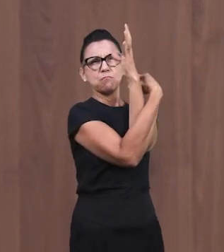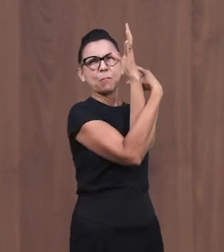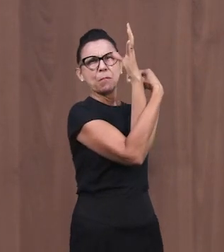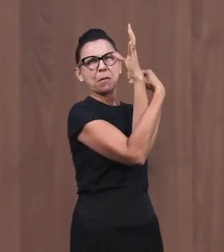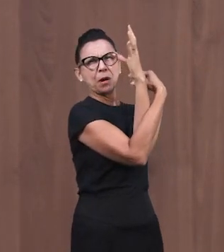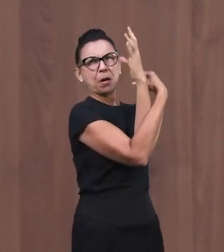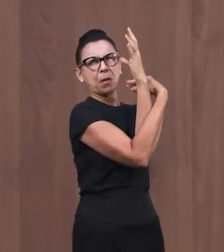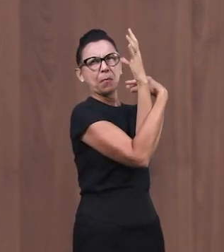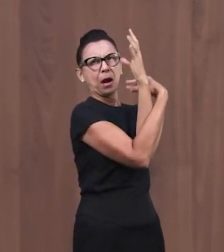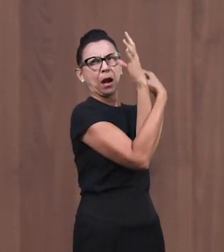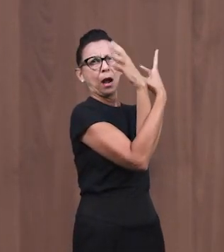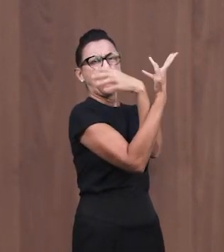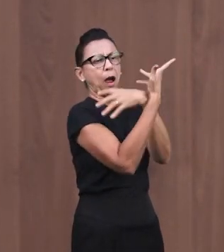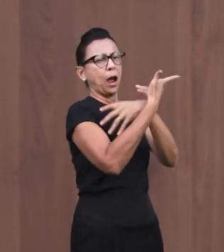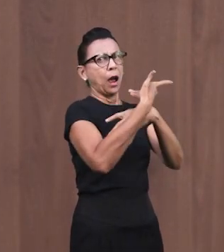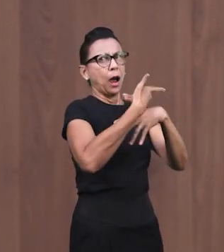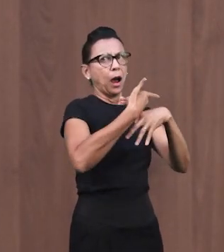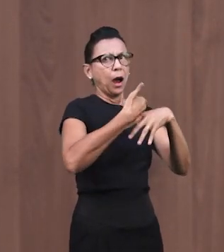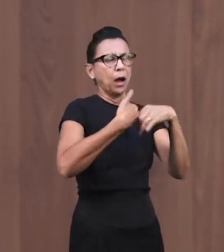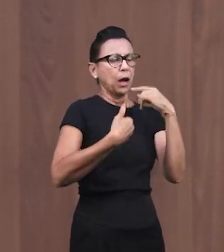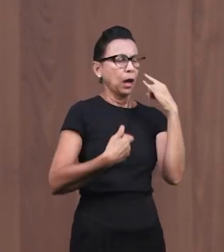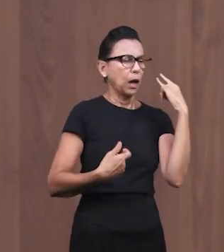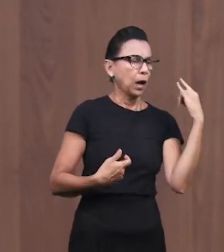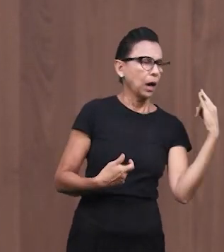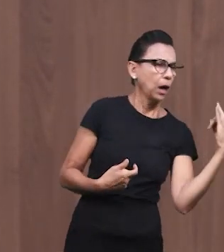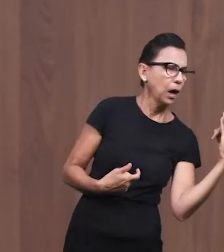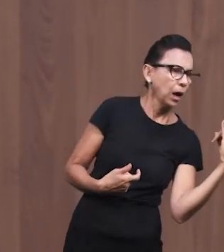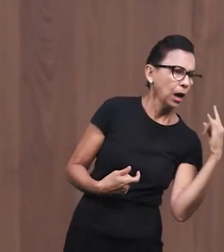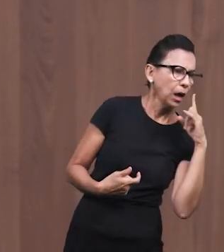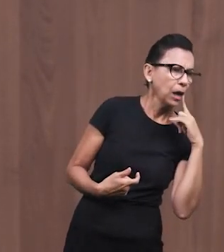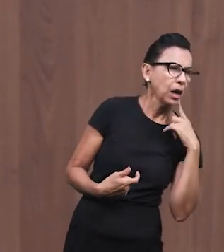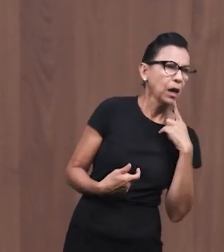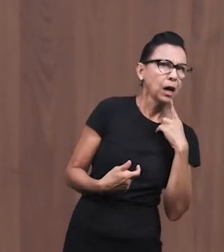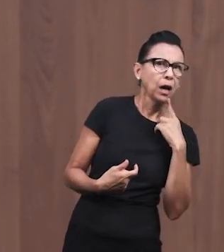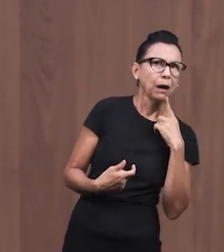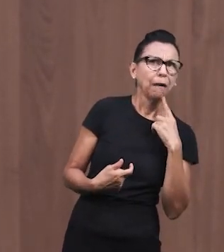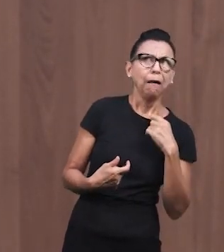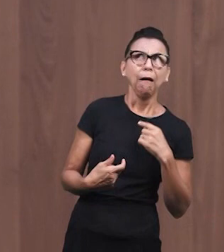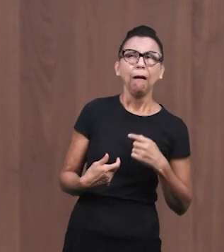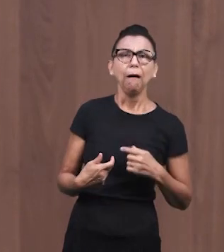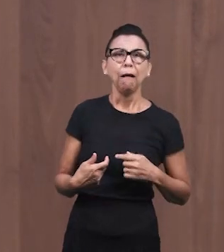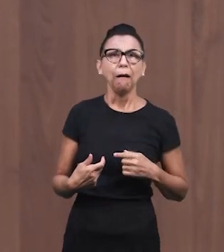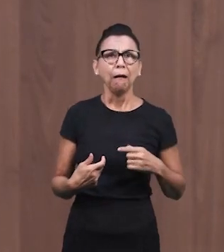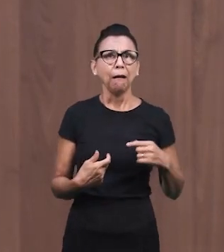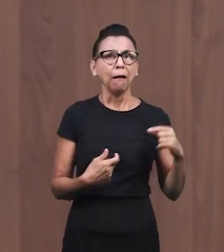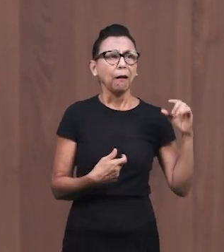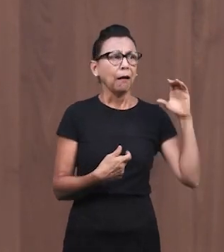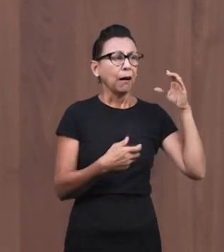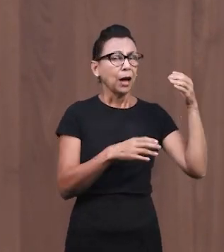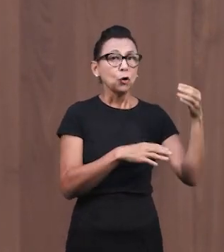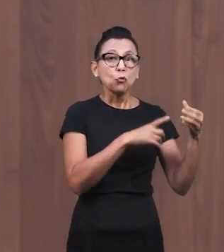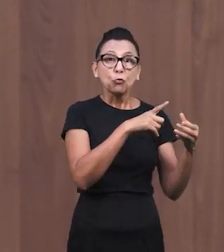du serpent. Il a mangé du fruit. Il a donné à Adam. Vous savez qu'est-ce qui s'est passé?